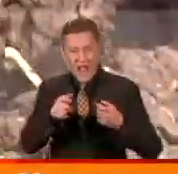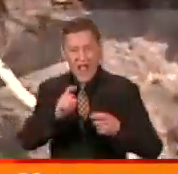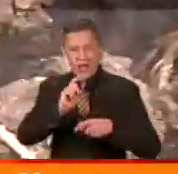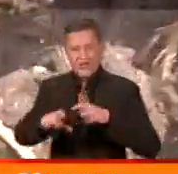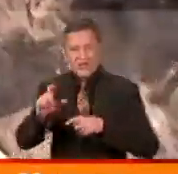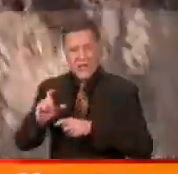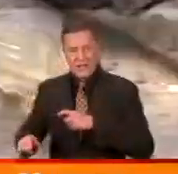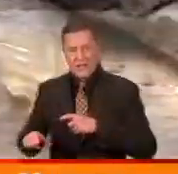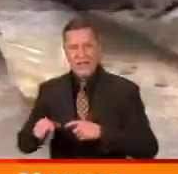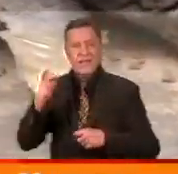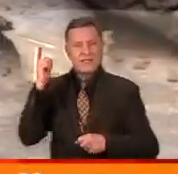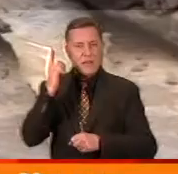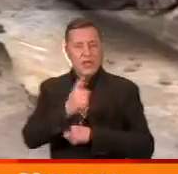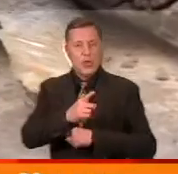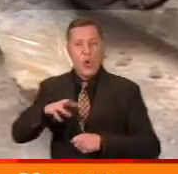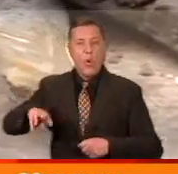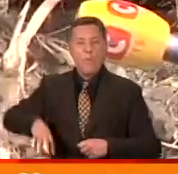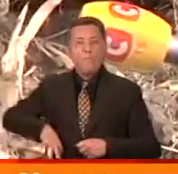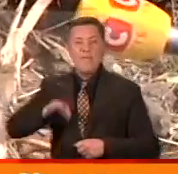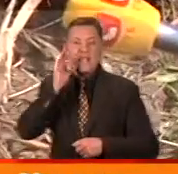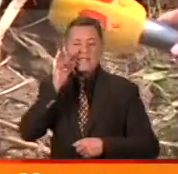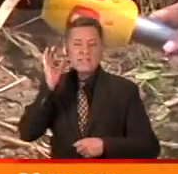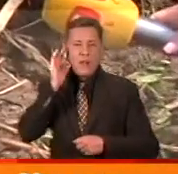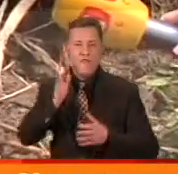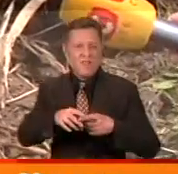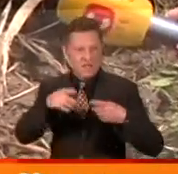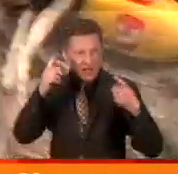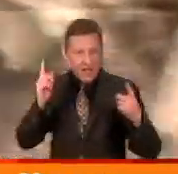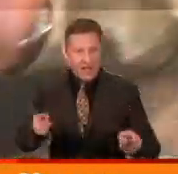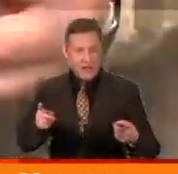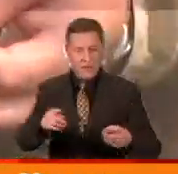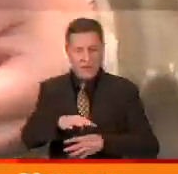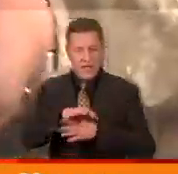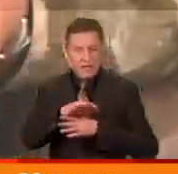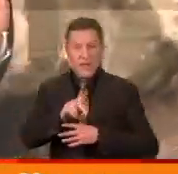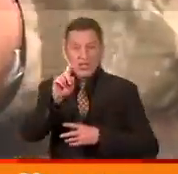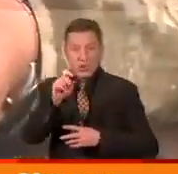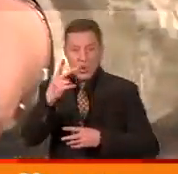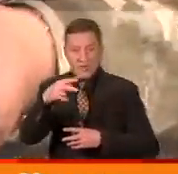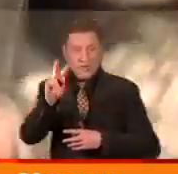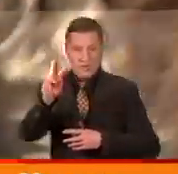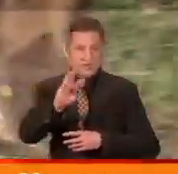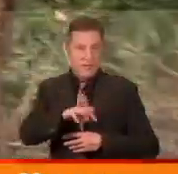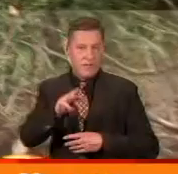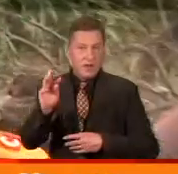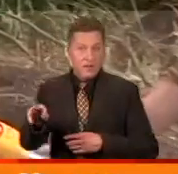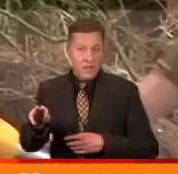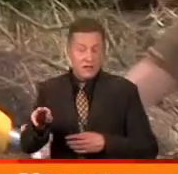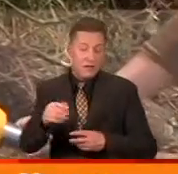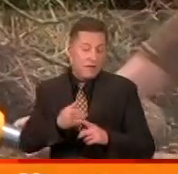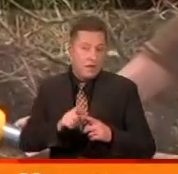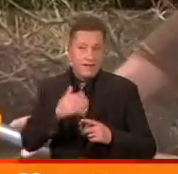всі від забороненої Мінськом великокаліберної артилерії. Гармати 122 мм. Осколок. Його можна ідентифікувати.